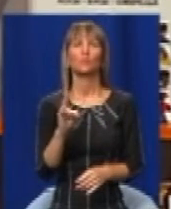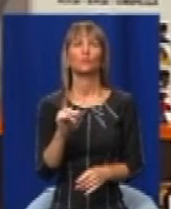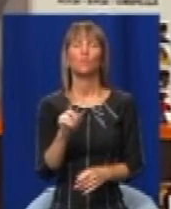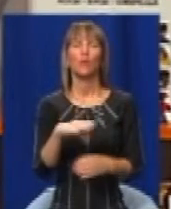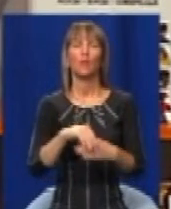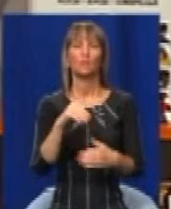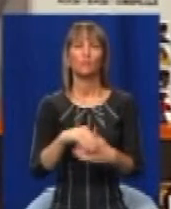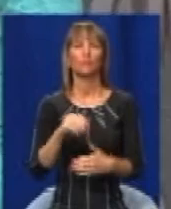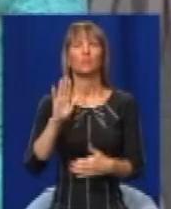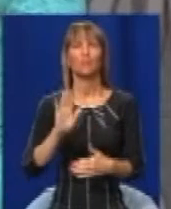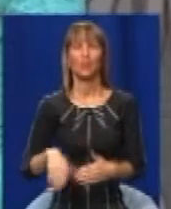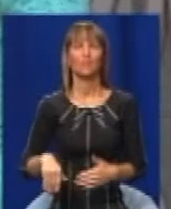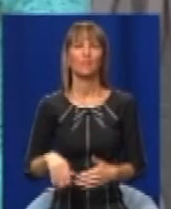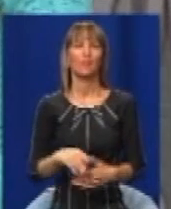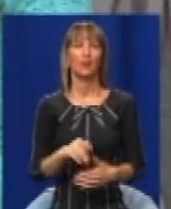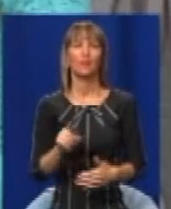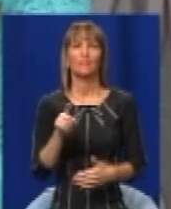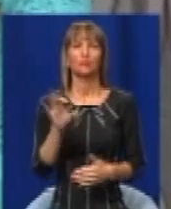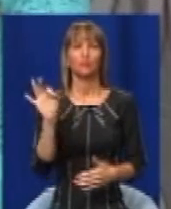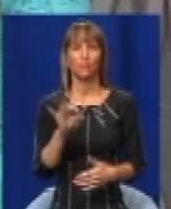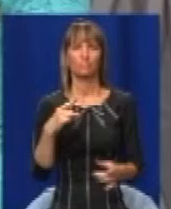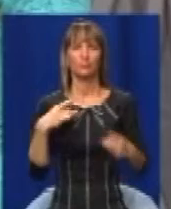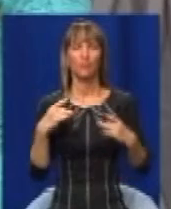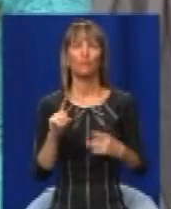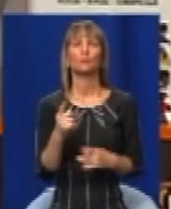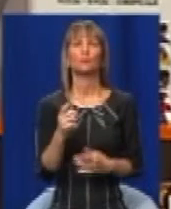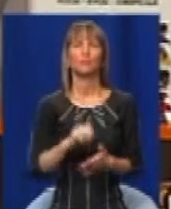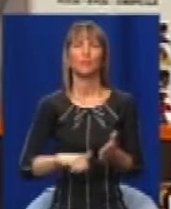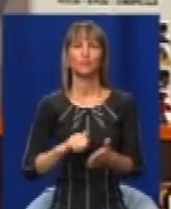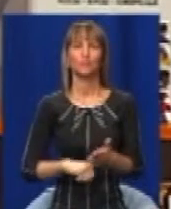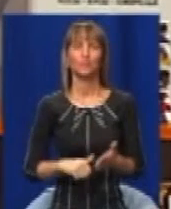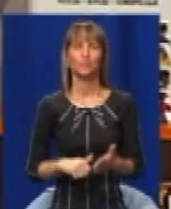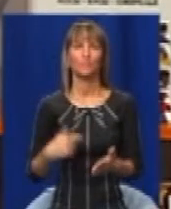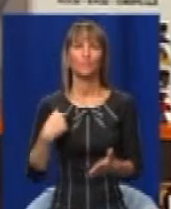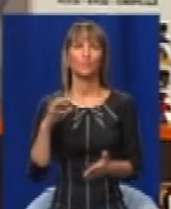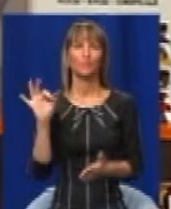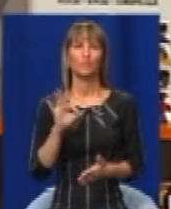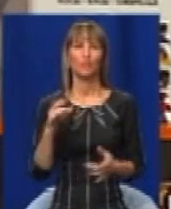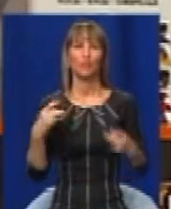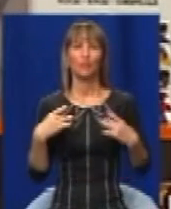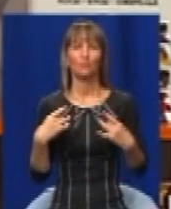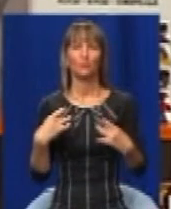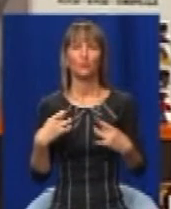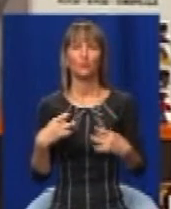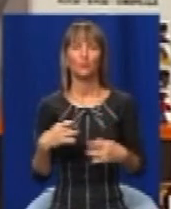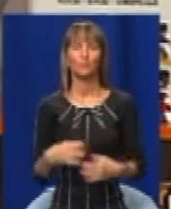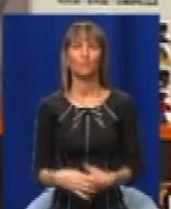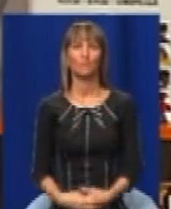контрольно сталося, та й сталося. А ти, до речі, як часто нервуєш і з чого? Ну, я чаще всього,